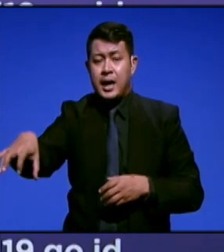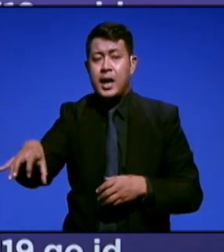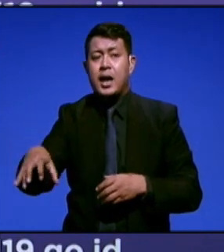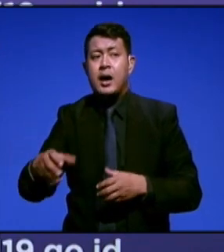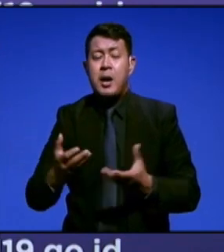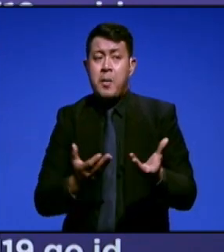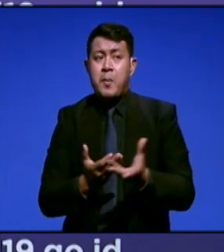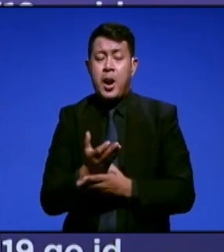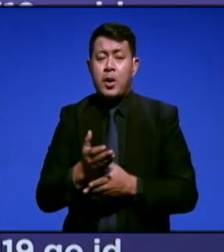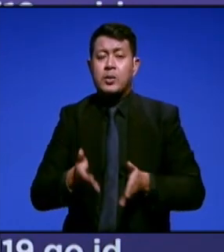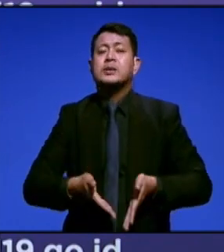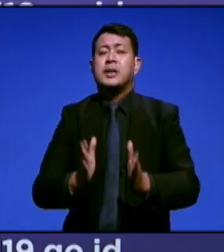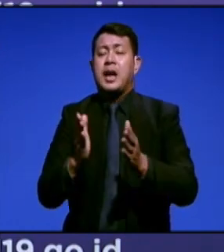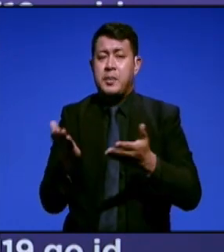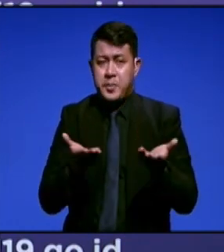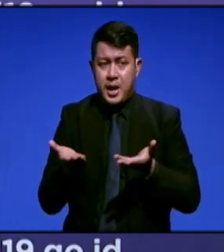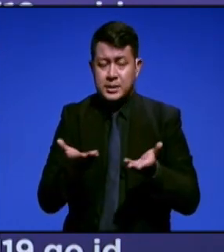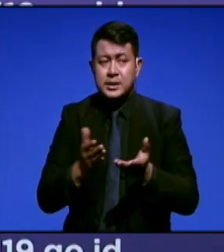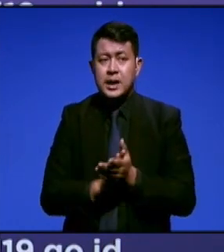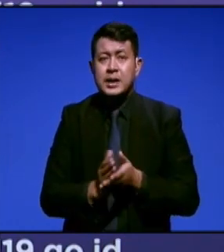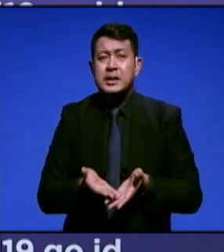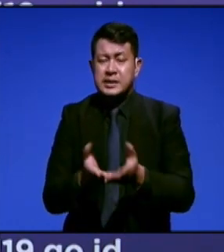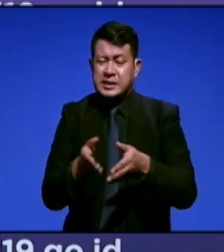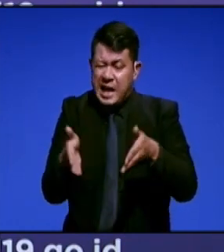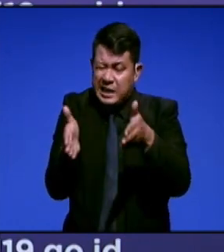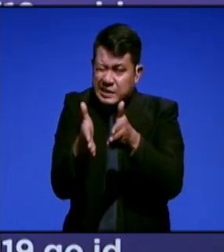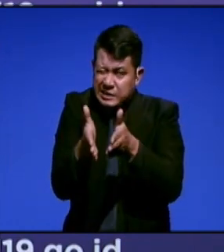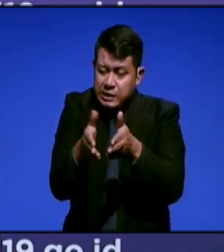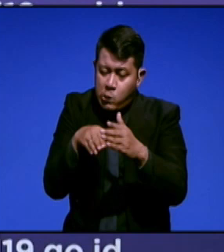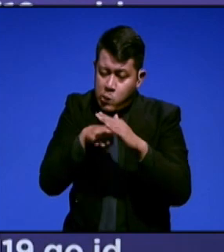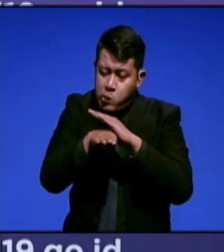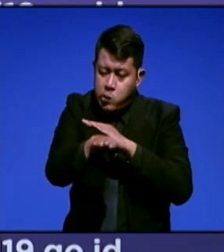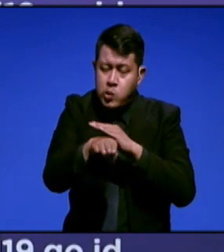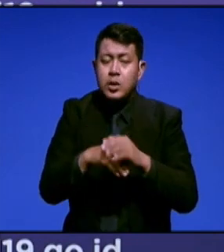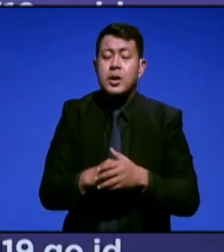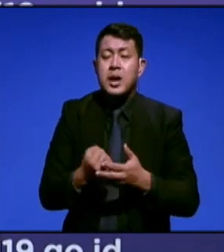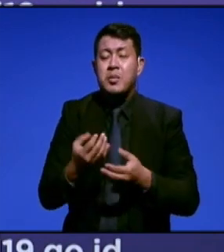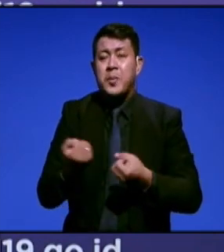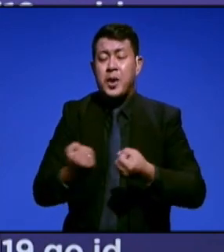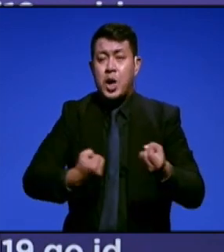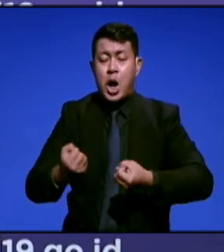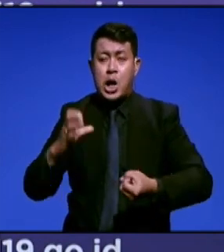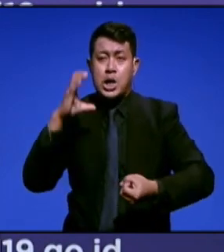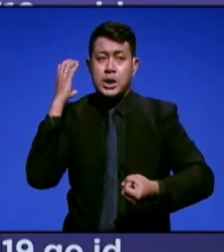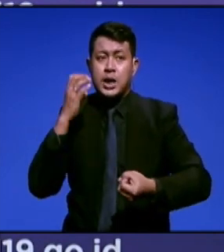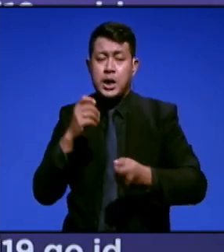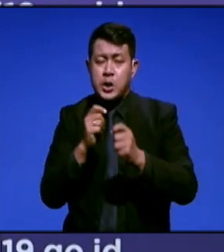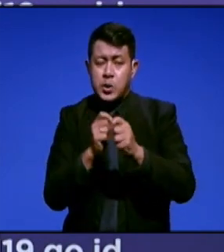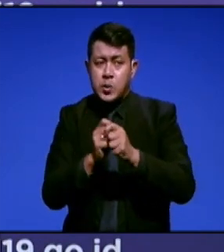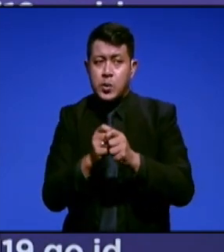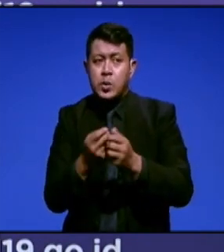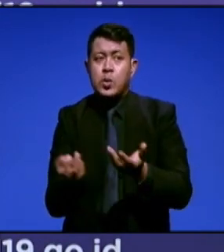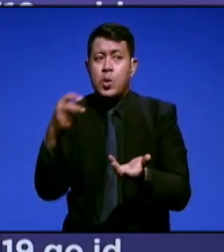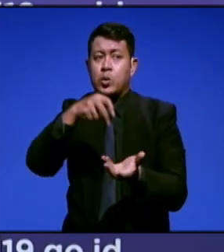yaitu melalui jalan arteri, yaitu melalui jalan tikus ya. Dan juga ada beberapa kendaraan truk yang dimudik Bekasi untuk mengangkut orang